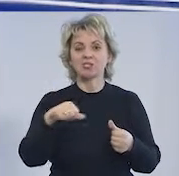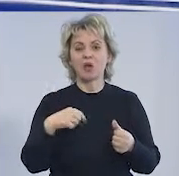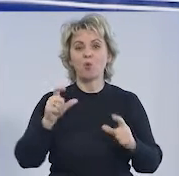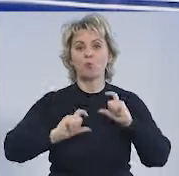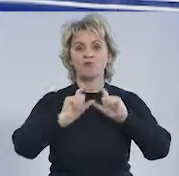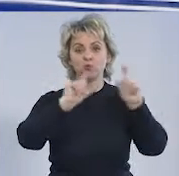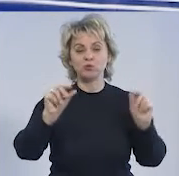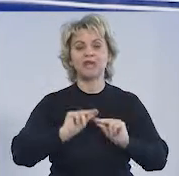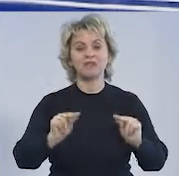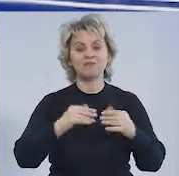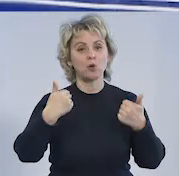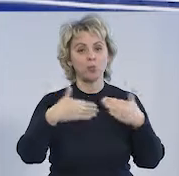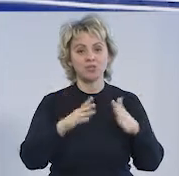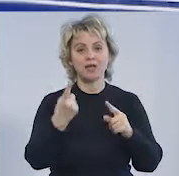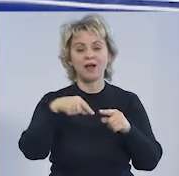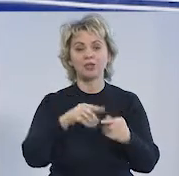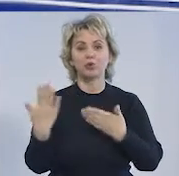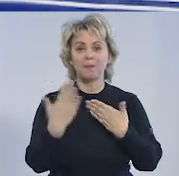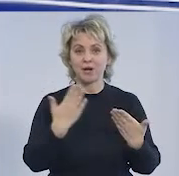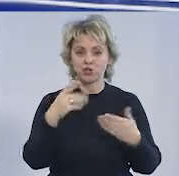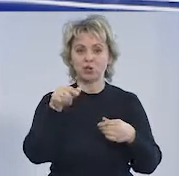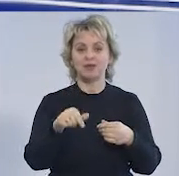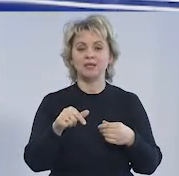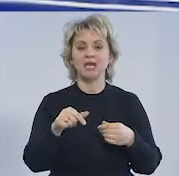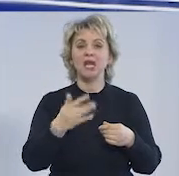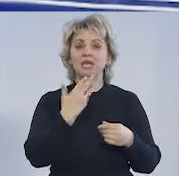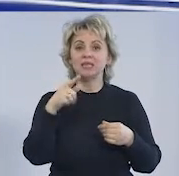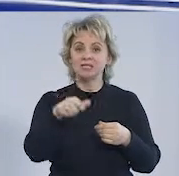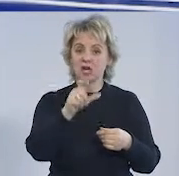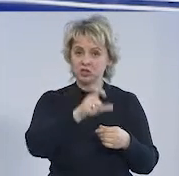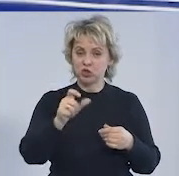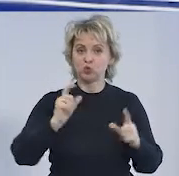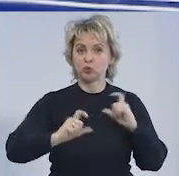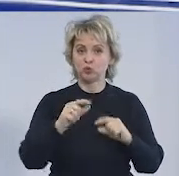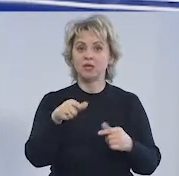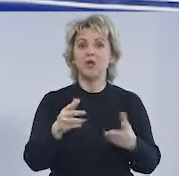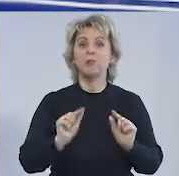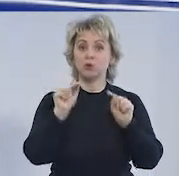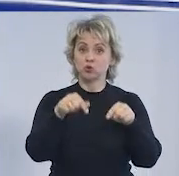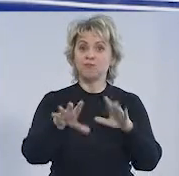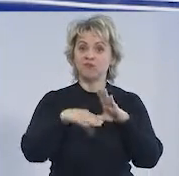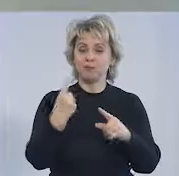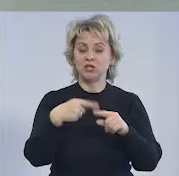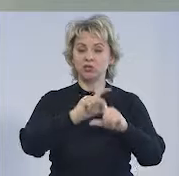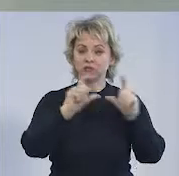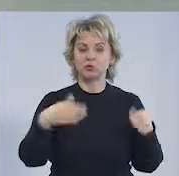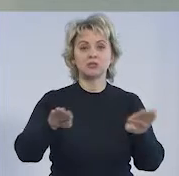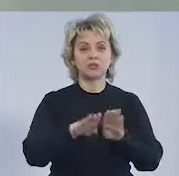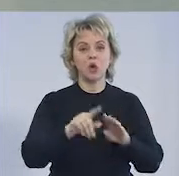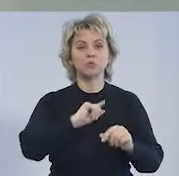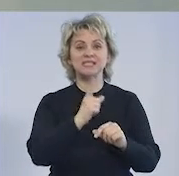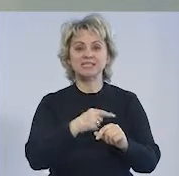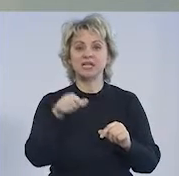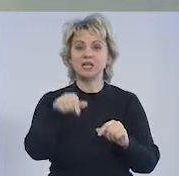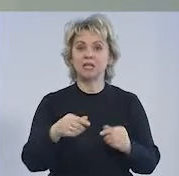о наставниках, о выпускниках, которые прочитают иностранные абитуриенты, выберут этот вуз. Безусловно, это такой очень